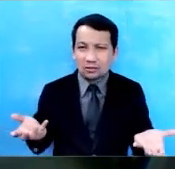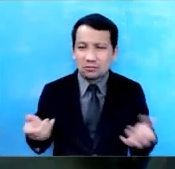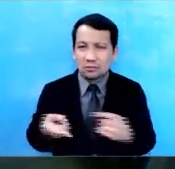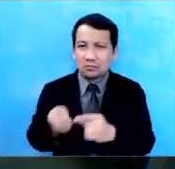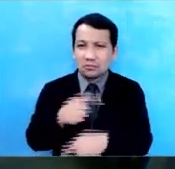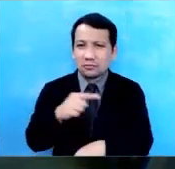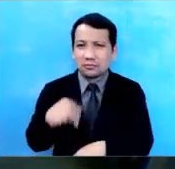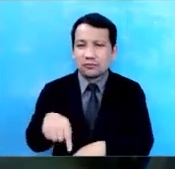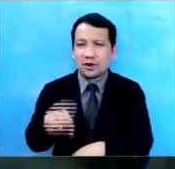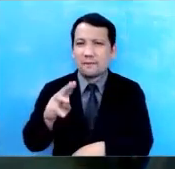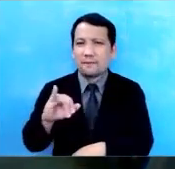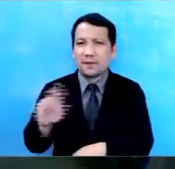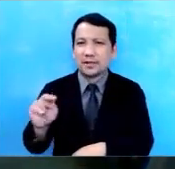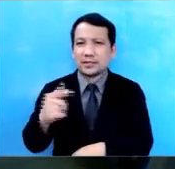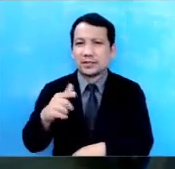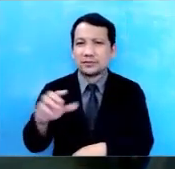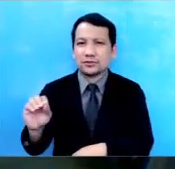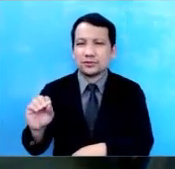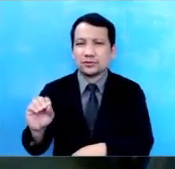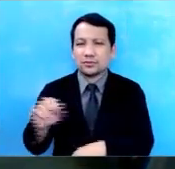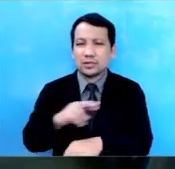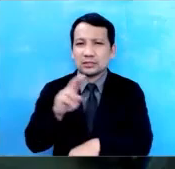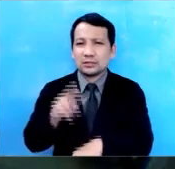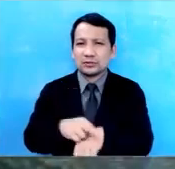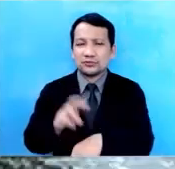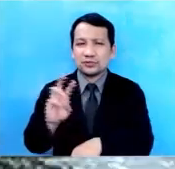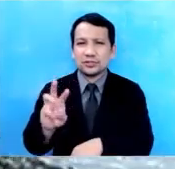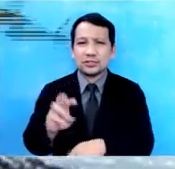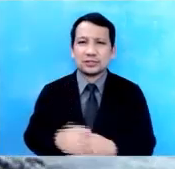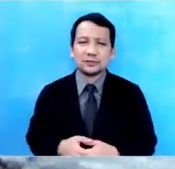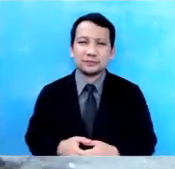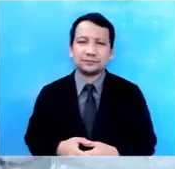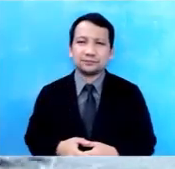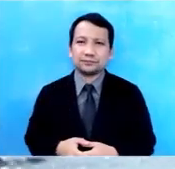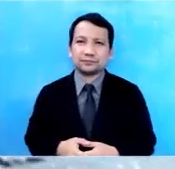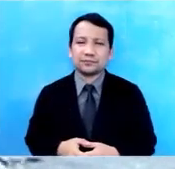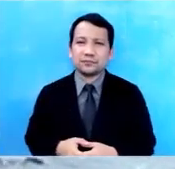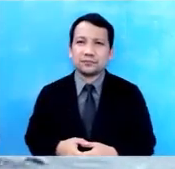and Geosciences Bureau ng Region 6.